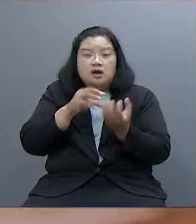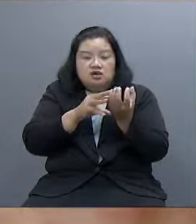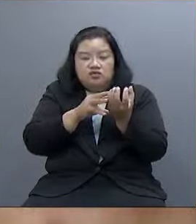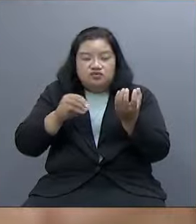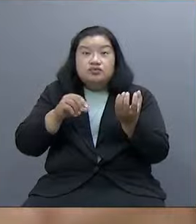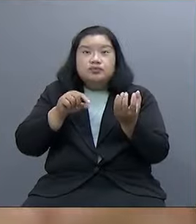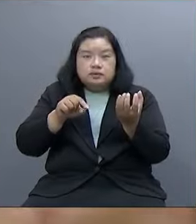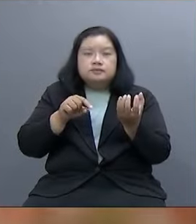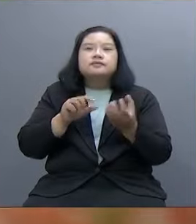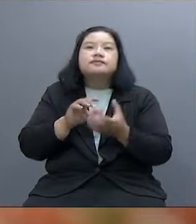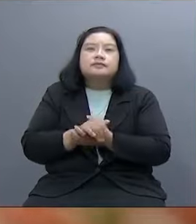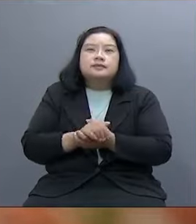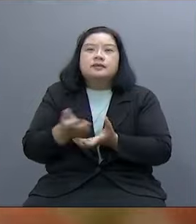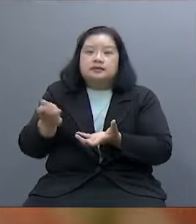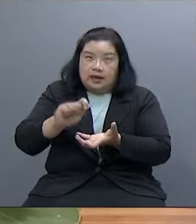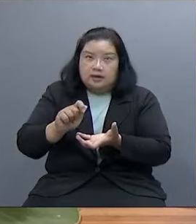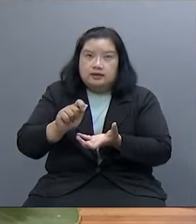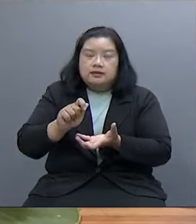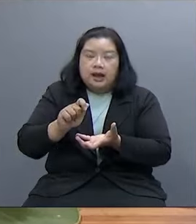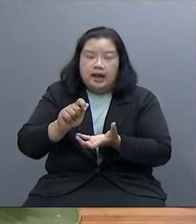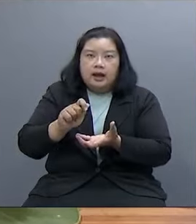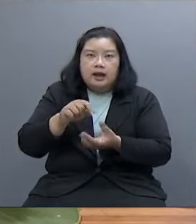ต้นหอม1ช้อนโต๊ะค่ะ